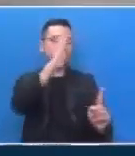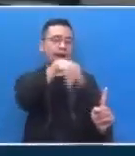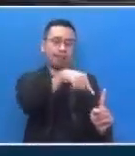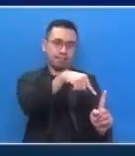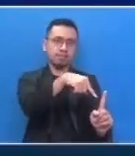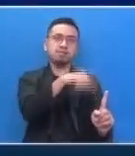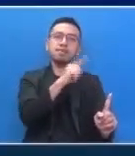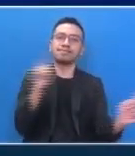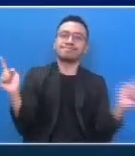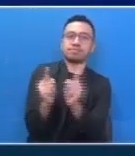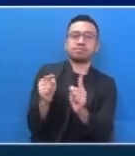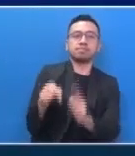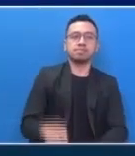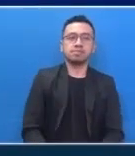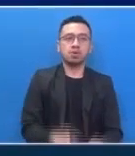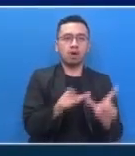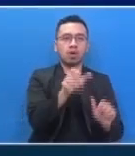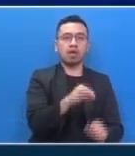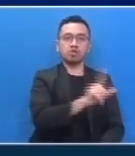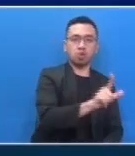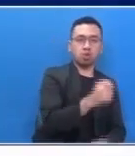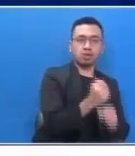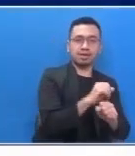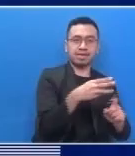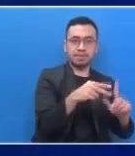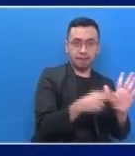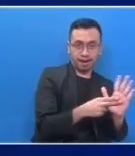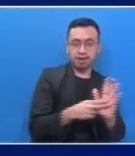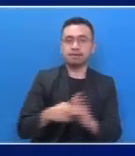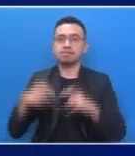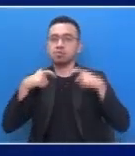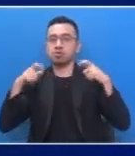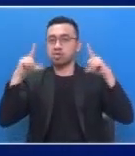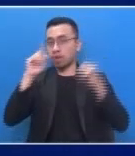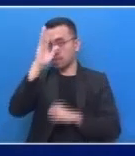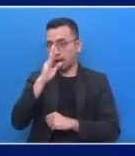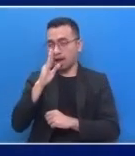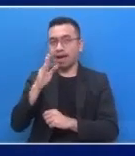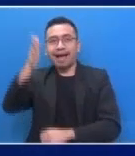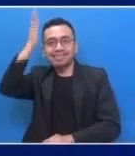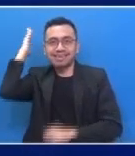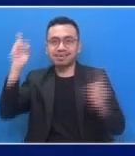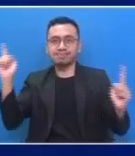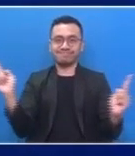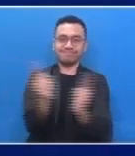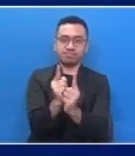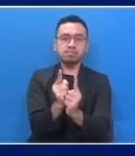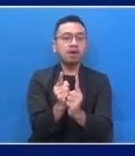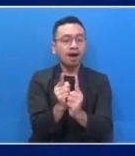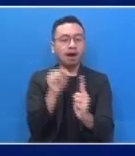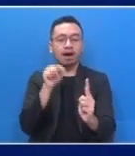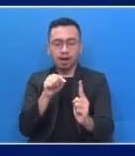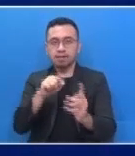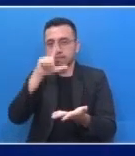prowoukad pertemuan Walikota soli branrakaingraka dan Gubernur Jawa Tengah pun diunggah di akun twitter@ganjarpranowo